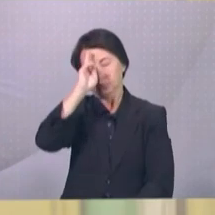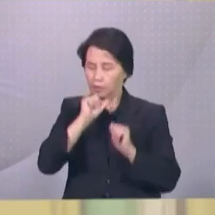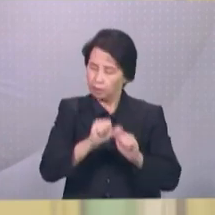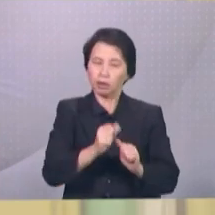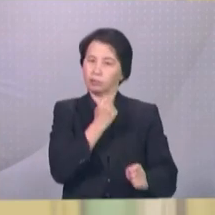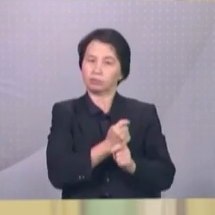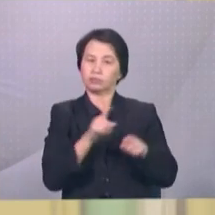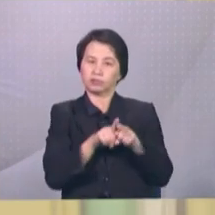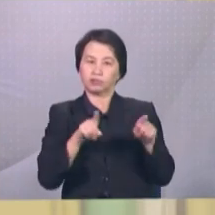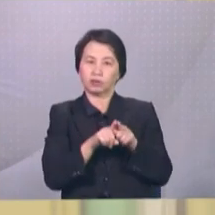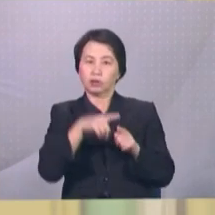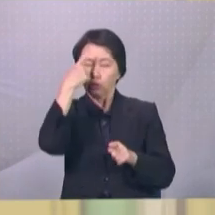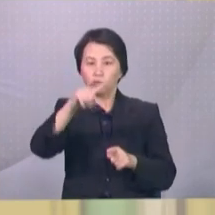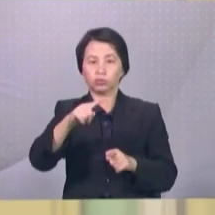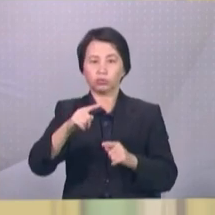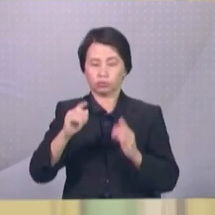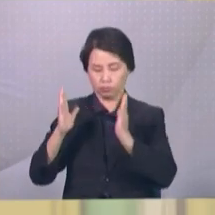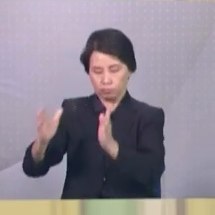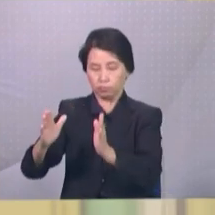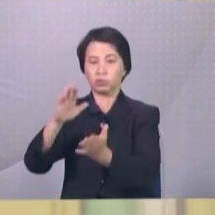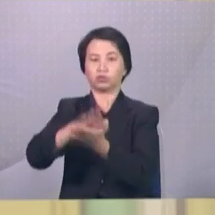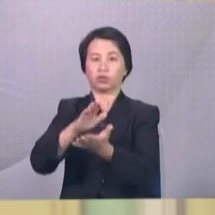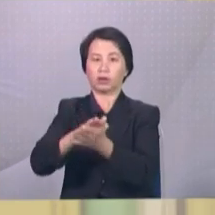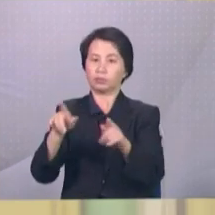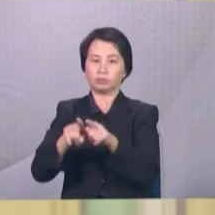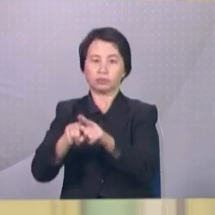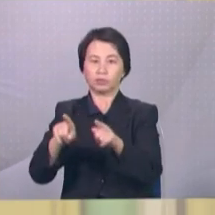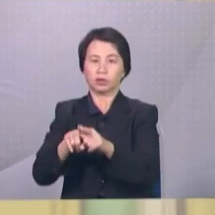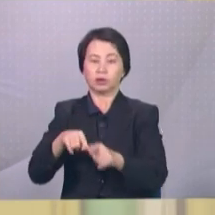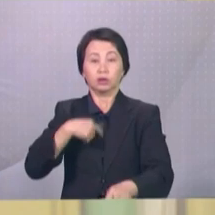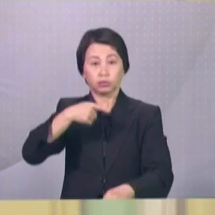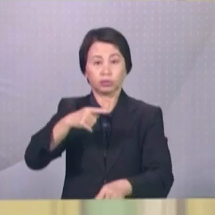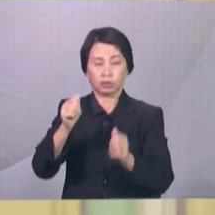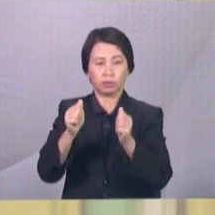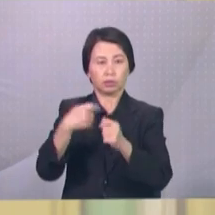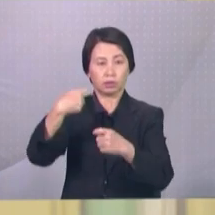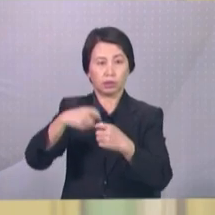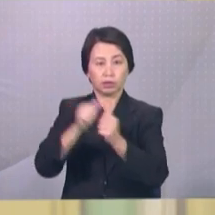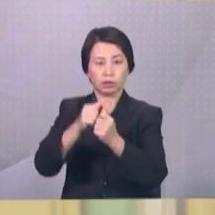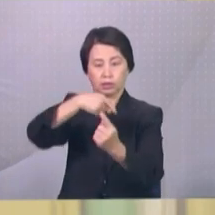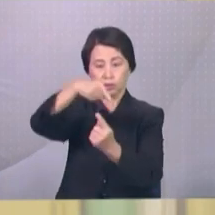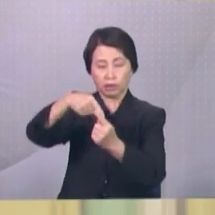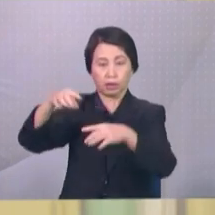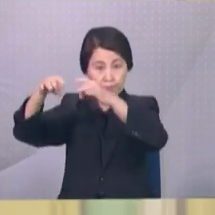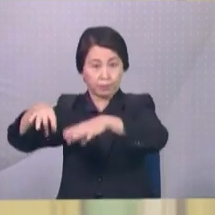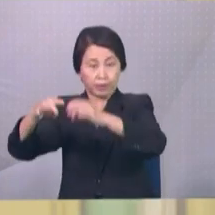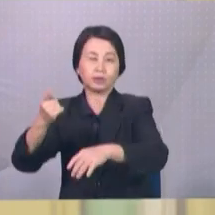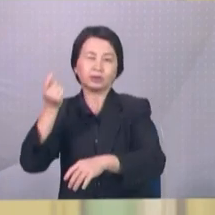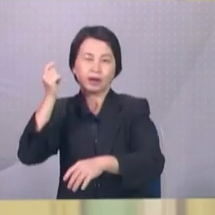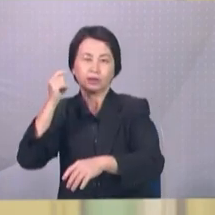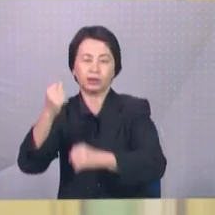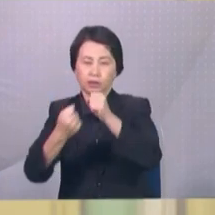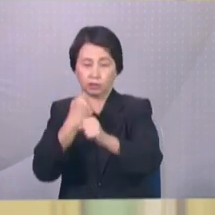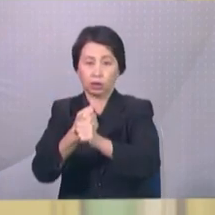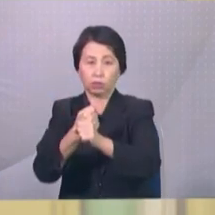yang sedia ada untuk penggal persekolahan, ya, yang kita sebut tadi berkaitan dengan tarikh peperiksaan. Ya, takwim yang